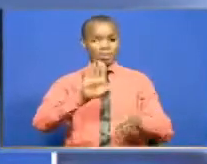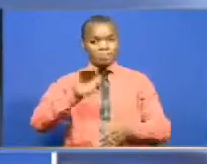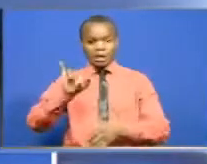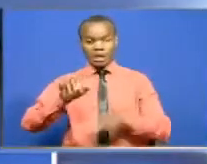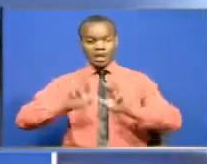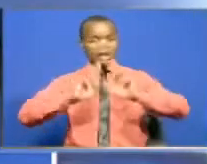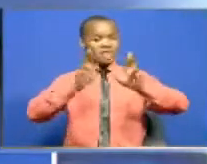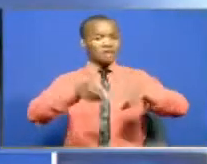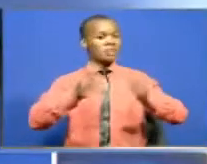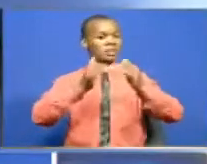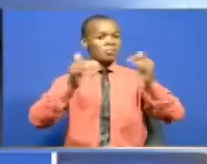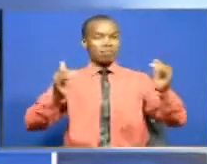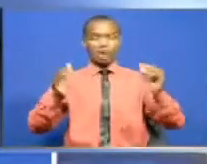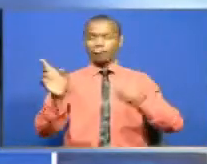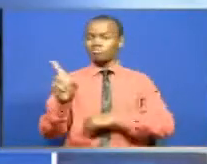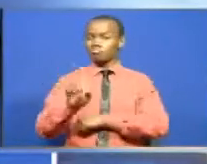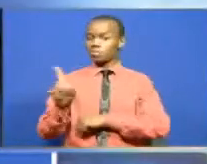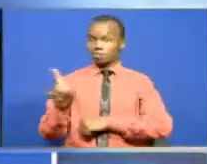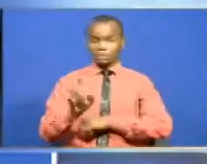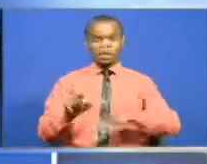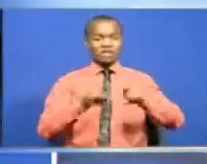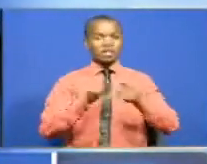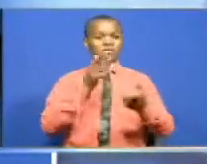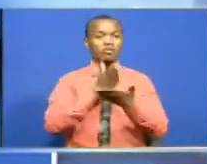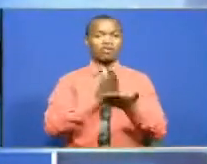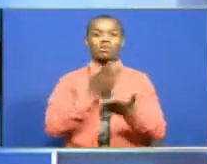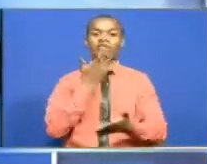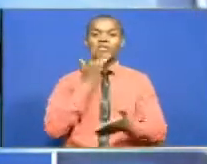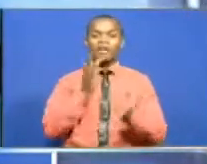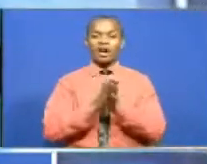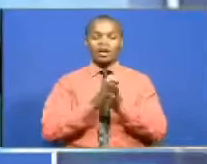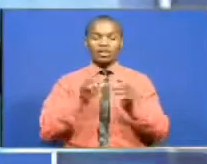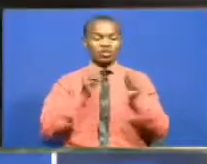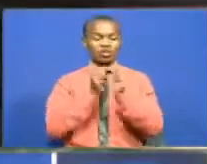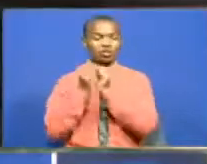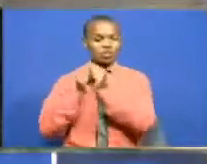haina usawa na ni ya kiimla na haiambatani na katiba.